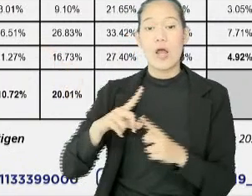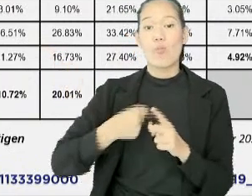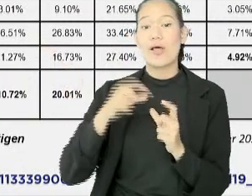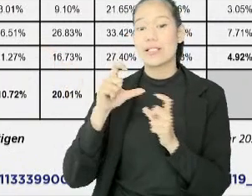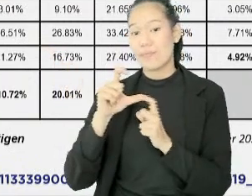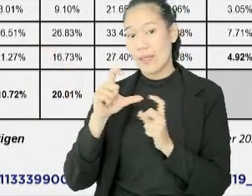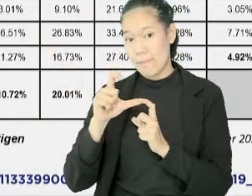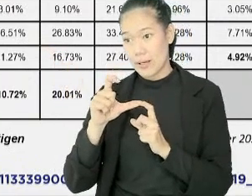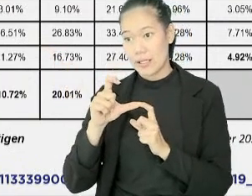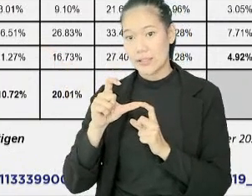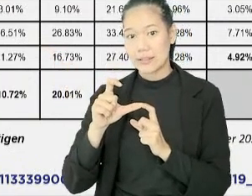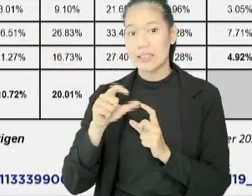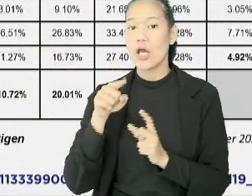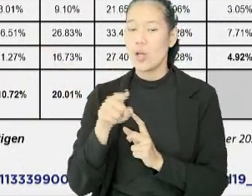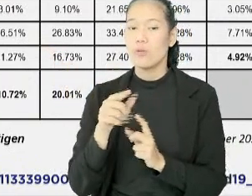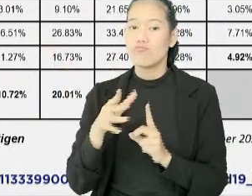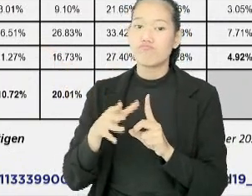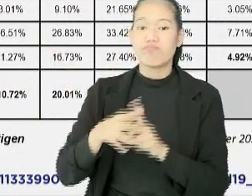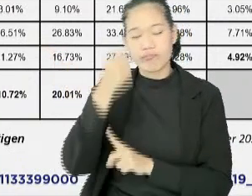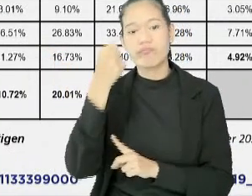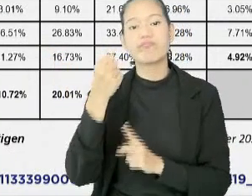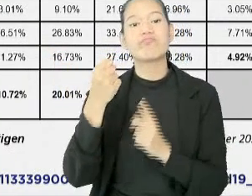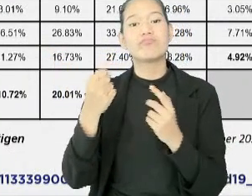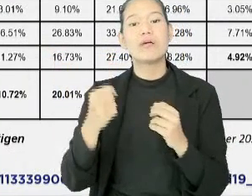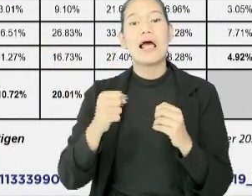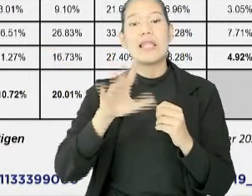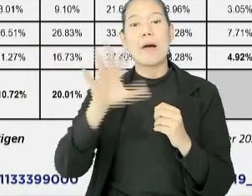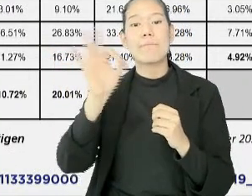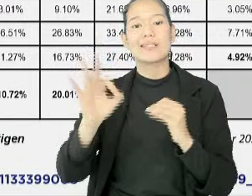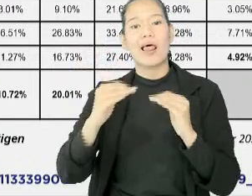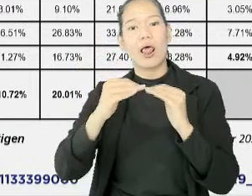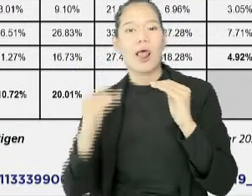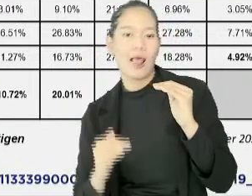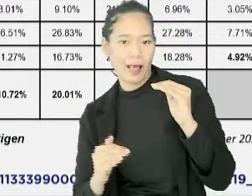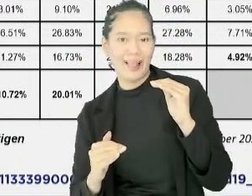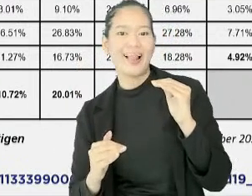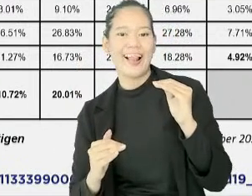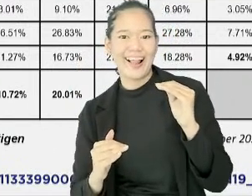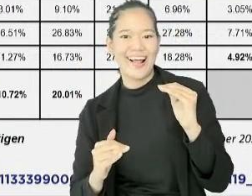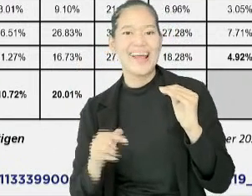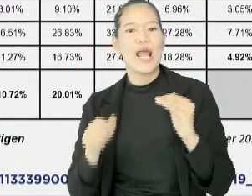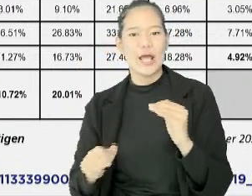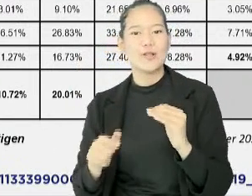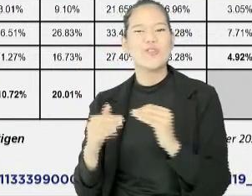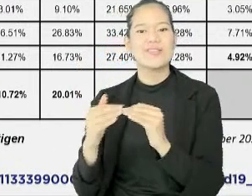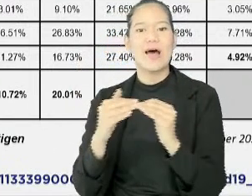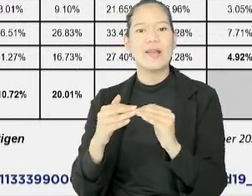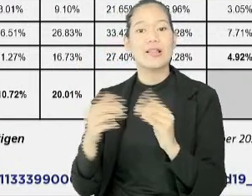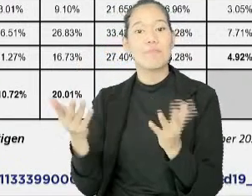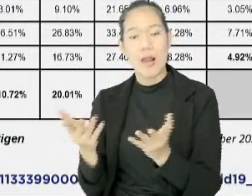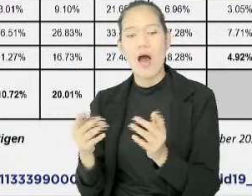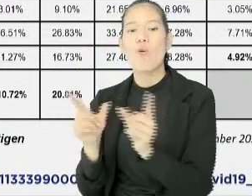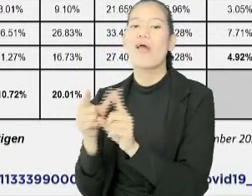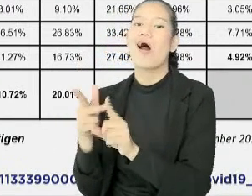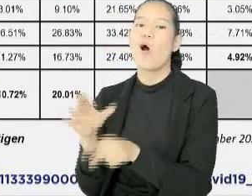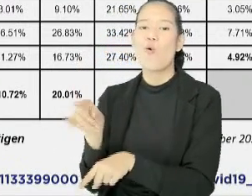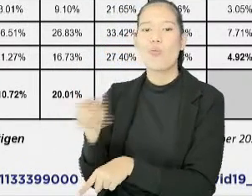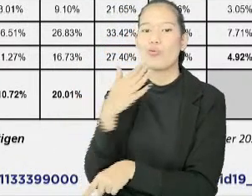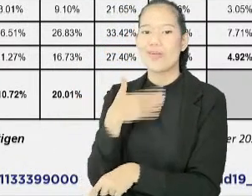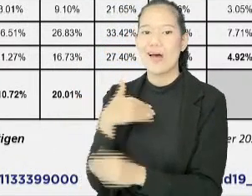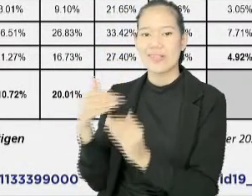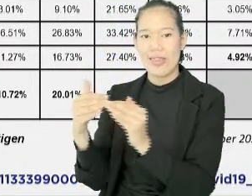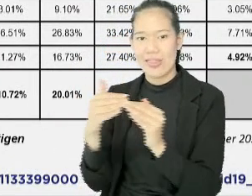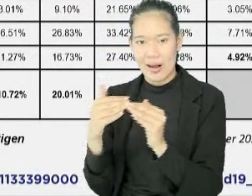bulan September ini berhasil di bawah lima persen standar dari WHO jadi standar Who untuk